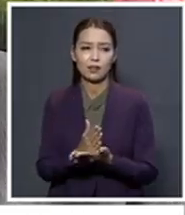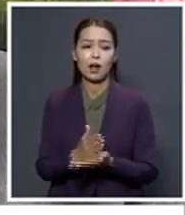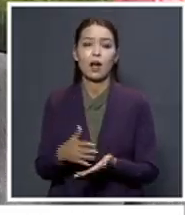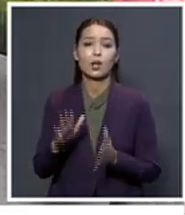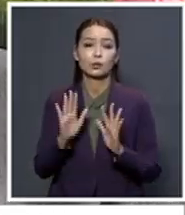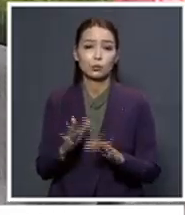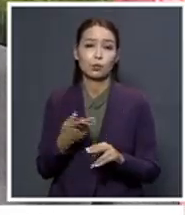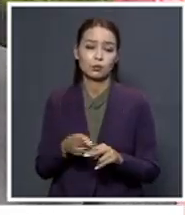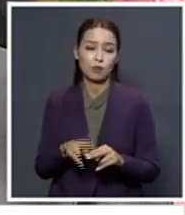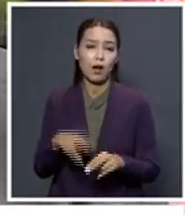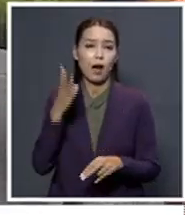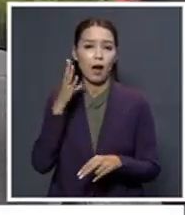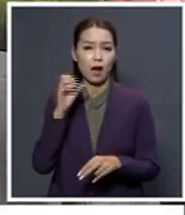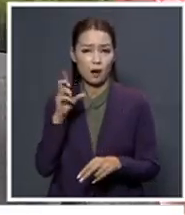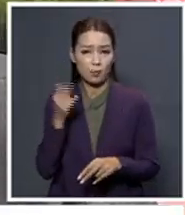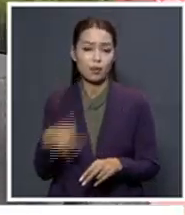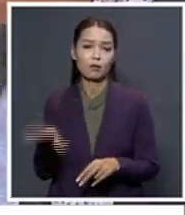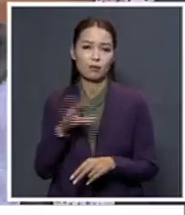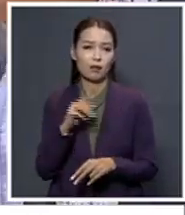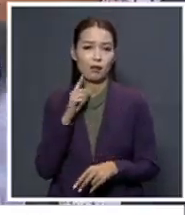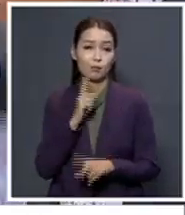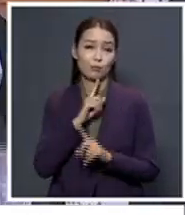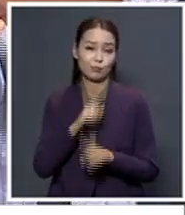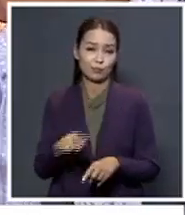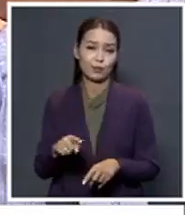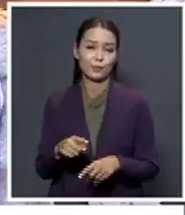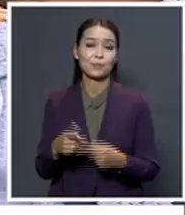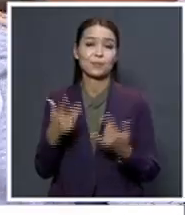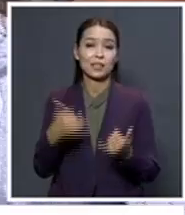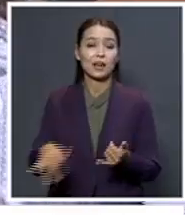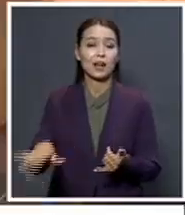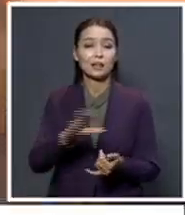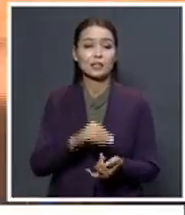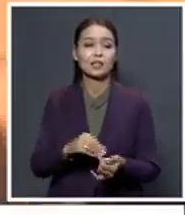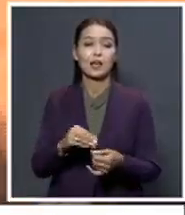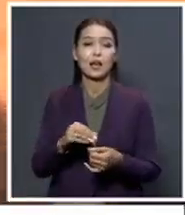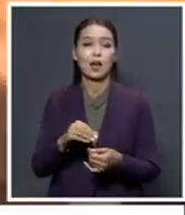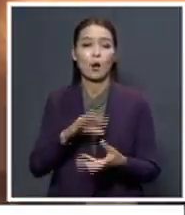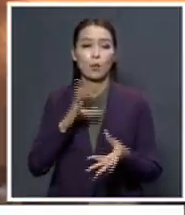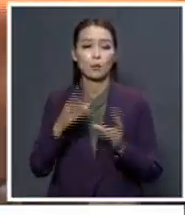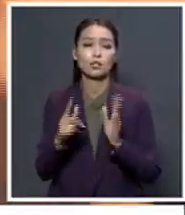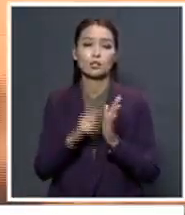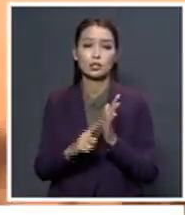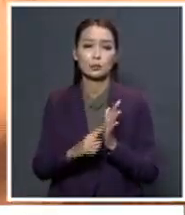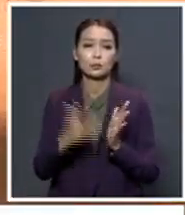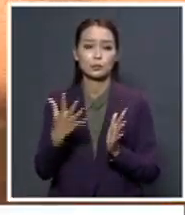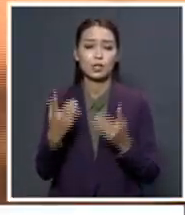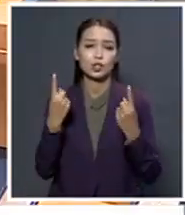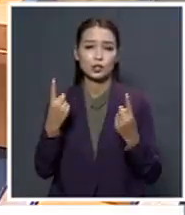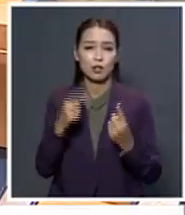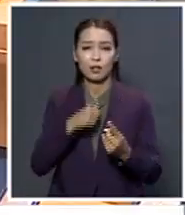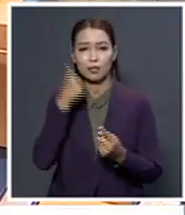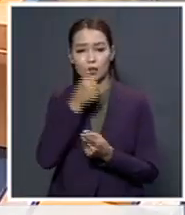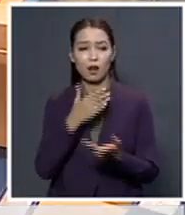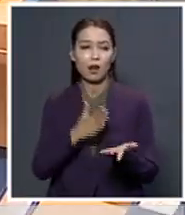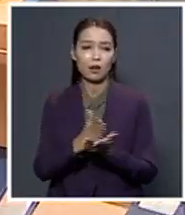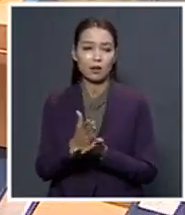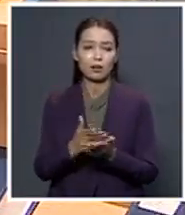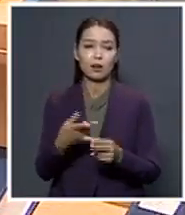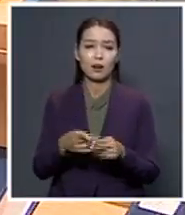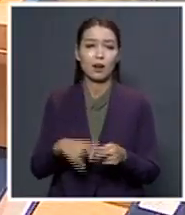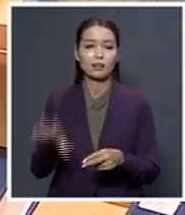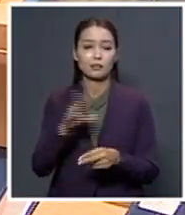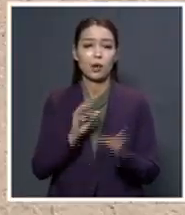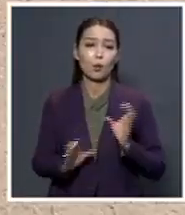абай шын мәнінде ашылады. Қазақтың бас ақынының 175 жылдығын ұрандатып емес, мәселенің мәніне үңіліп